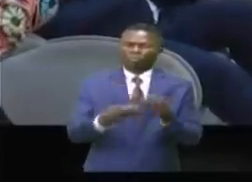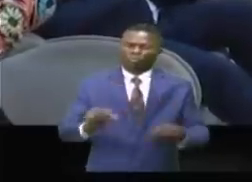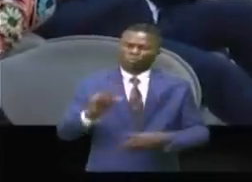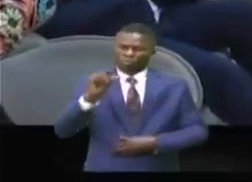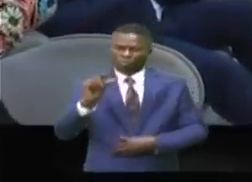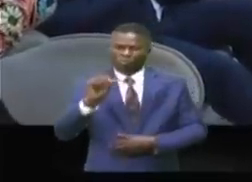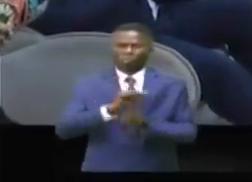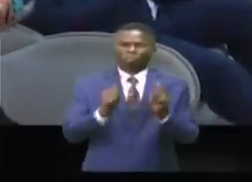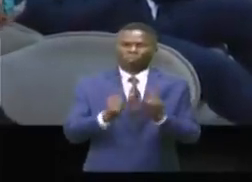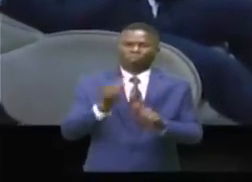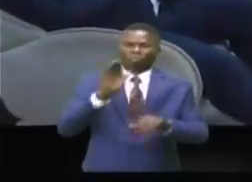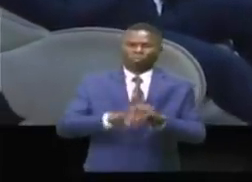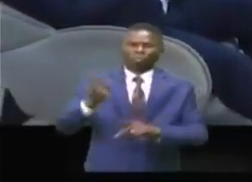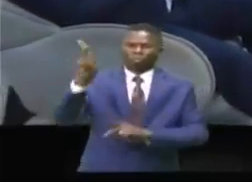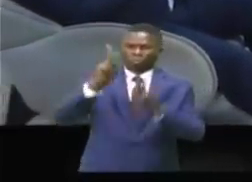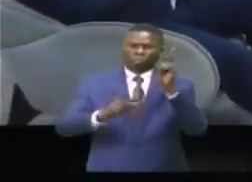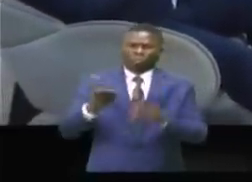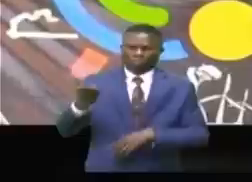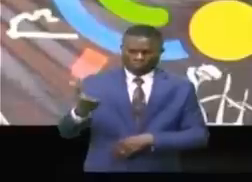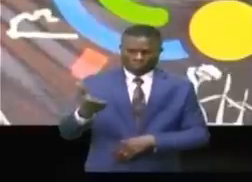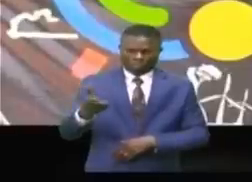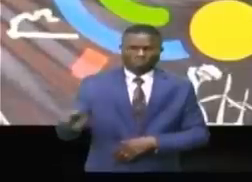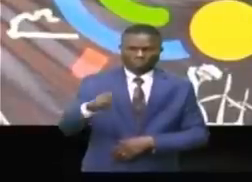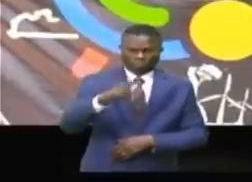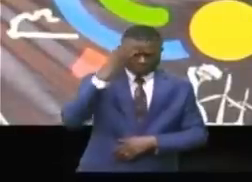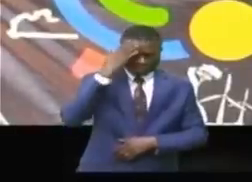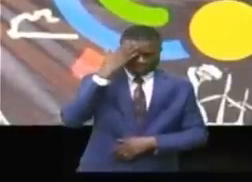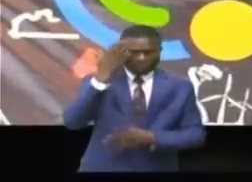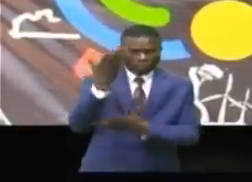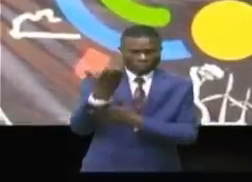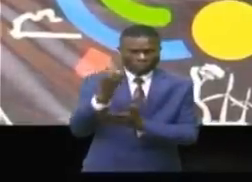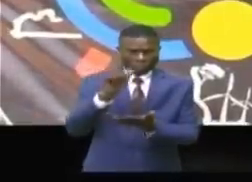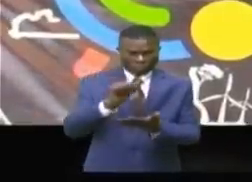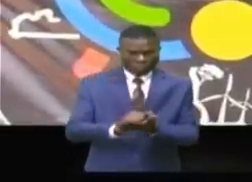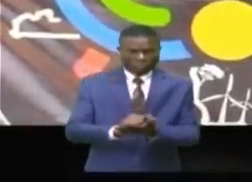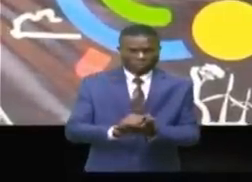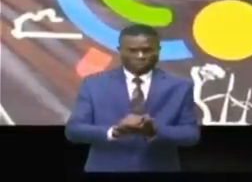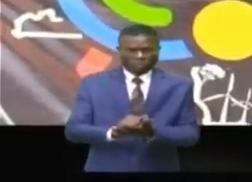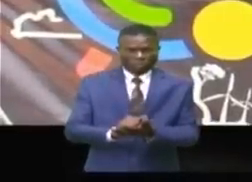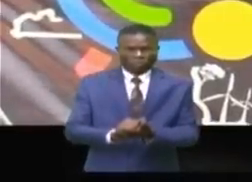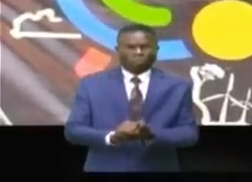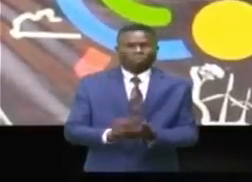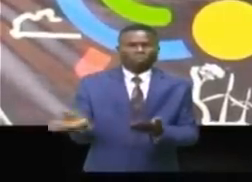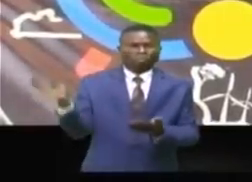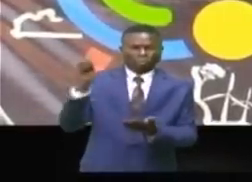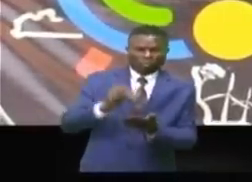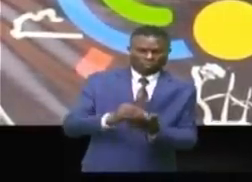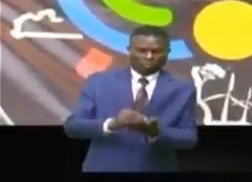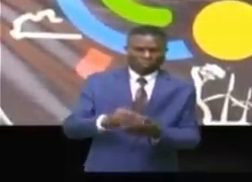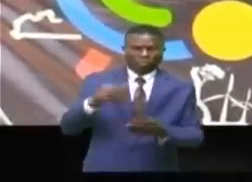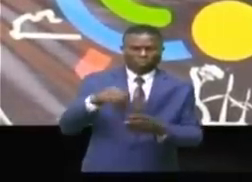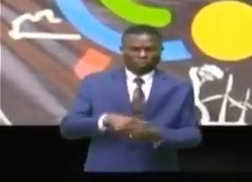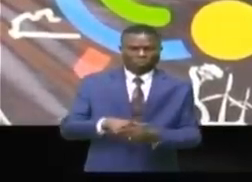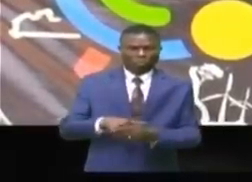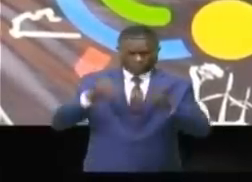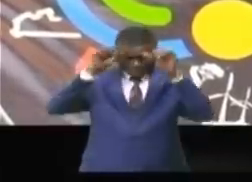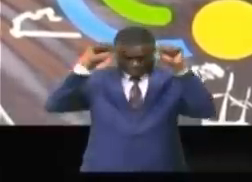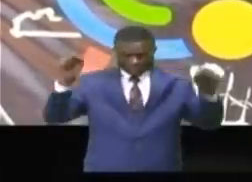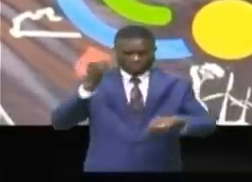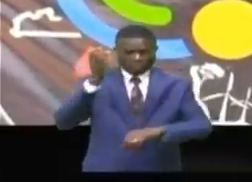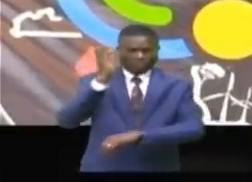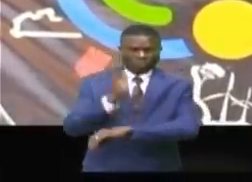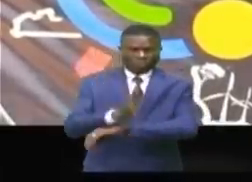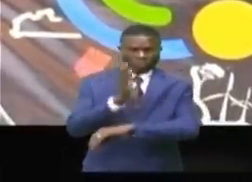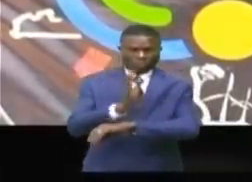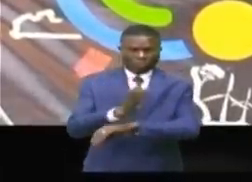aux problèmes qui enveloppent le Saint-Kourou. Vous savez que c'est à peine que nous venons d'être placé à la tête de la MIBA comme président du conseil